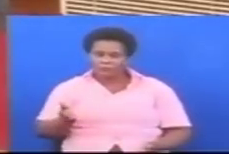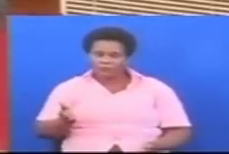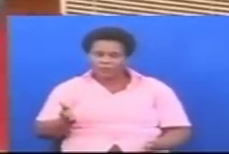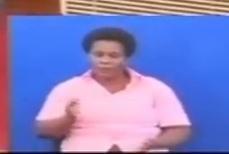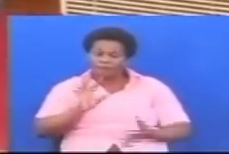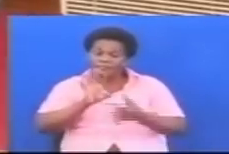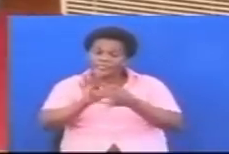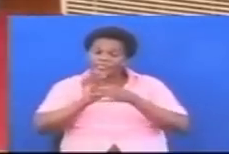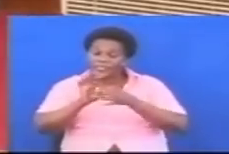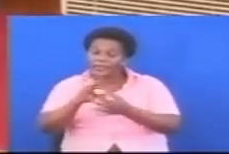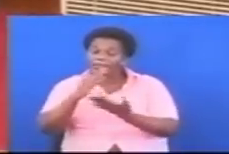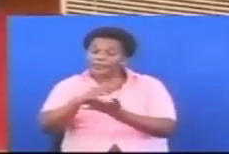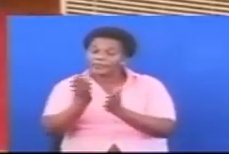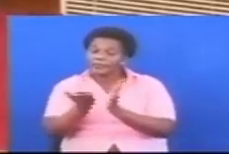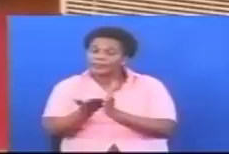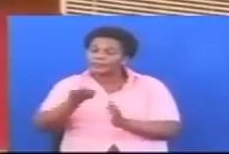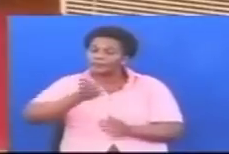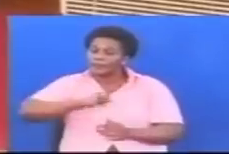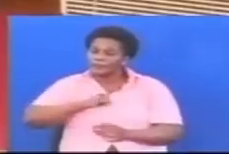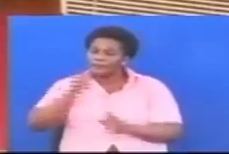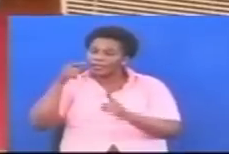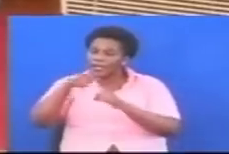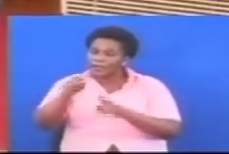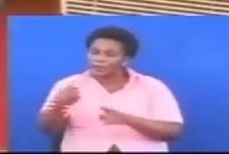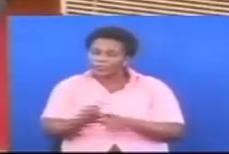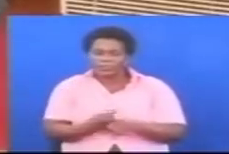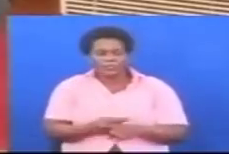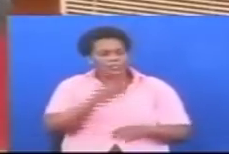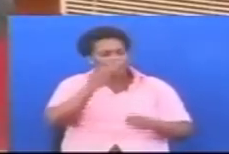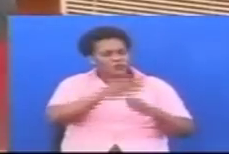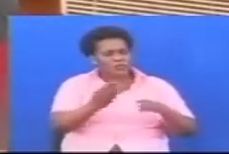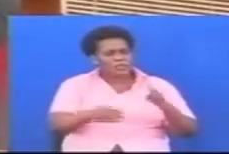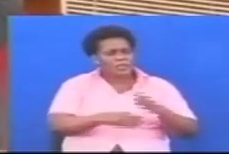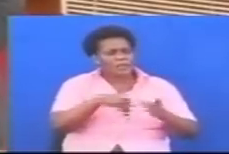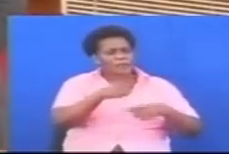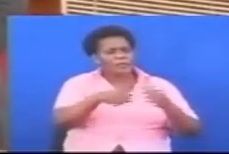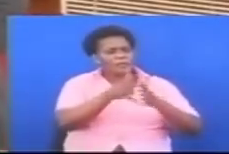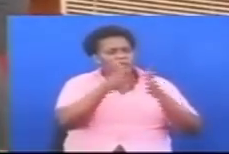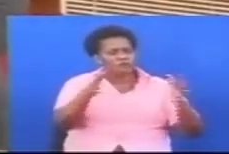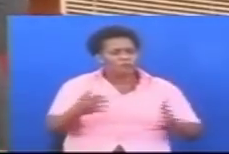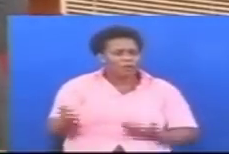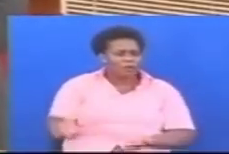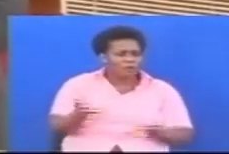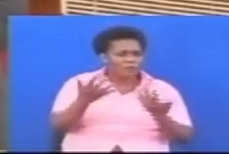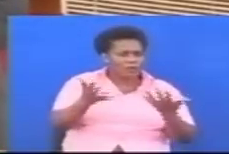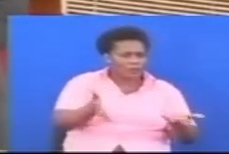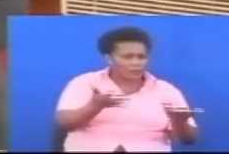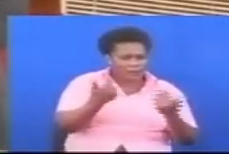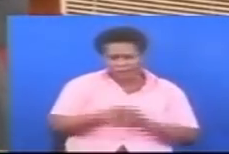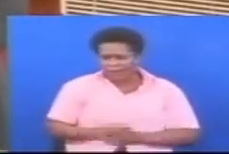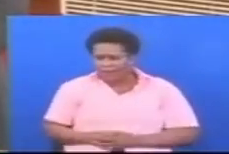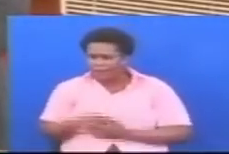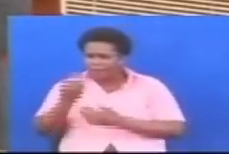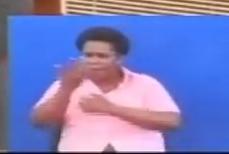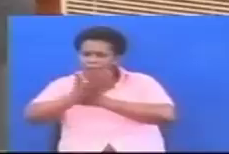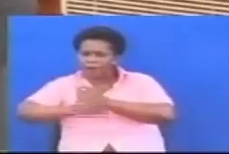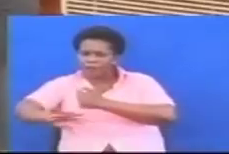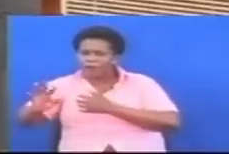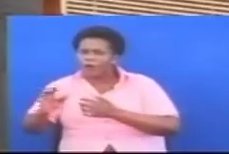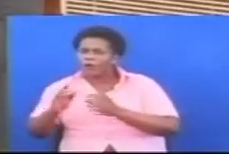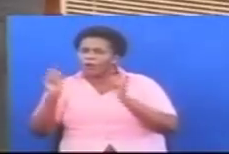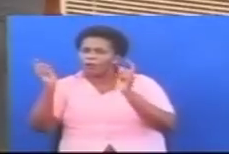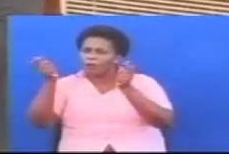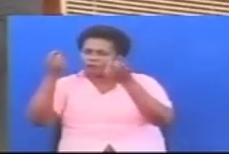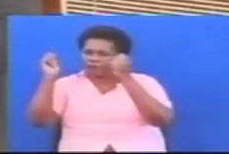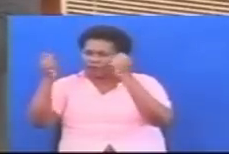binafsi ili kuendesha miradi mikubwa ya maji kama vile miradi ya umwagiliaji, miradi ya marambo kwa ajili ya ufugaji, miradi ya maji kwa